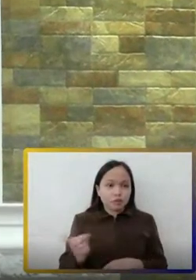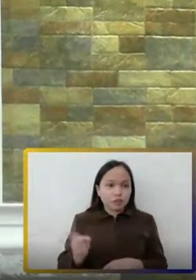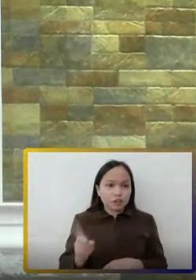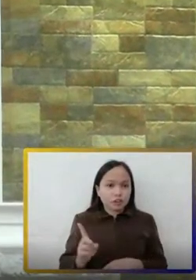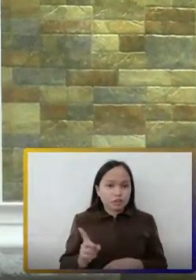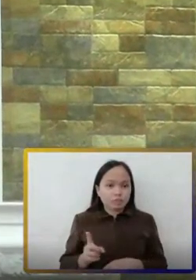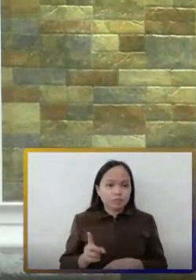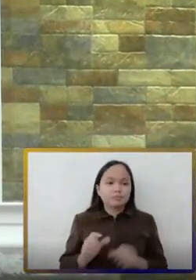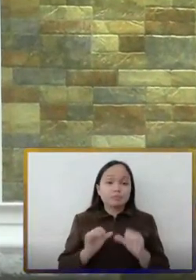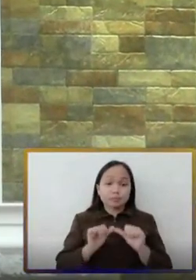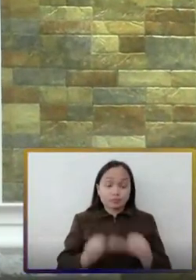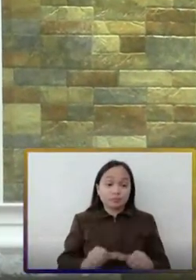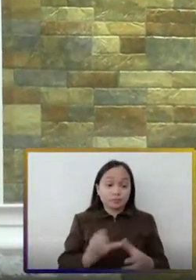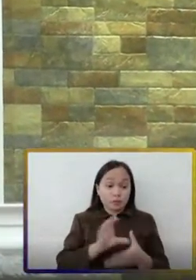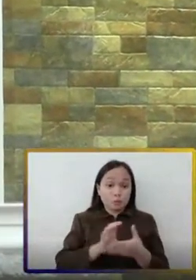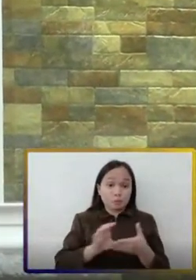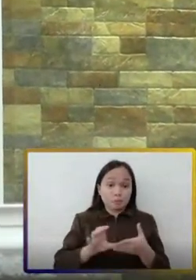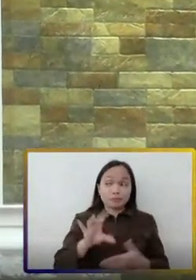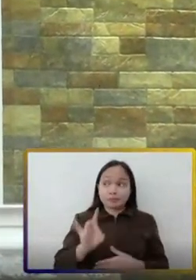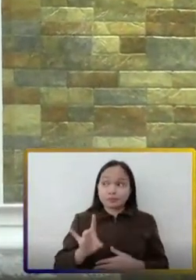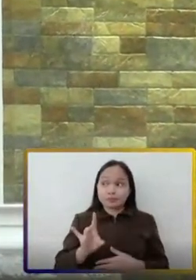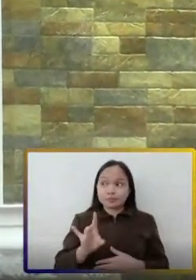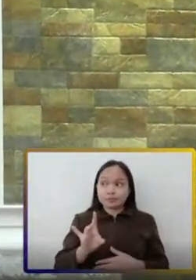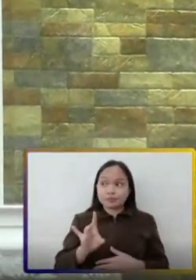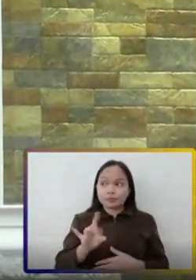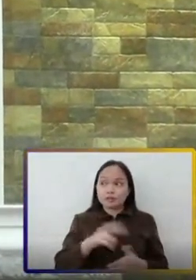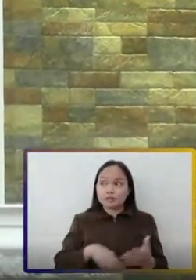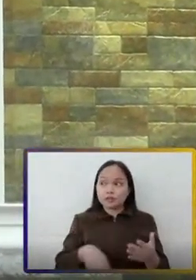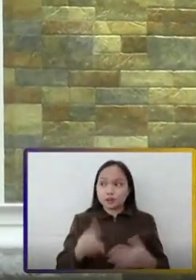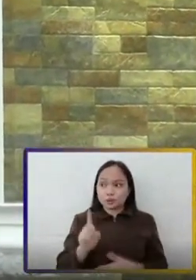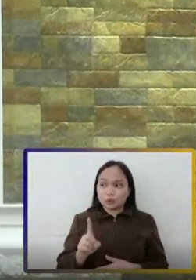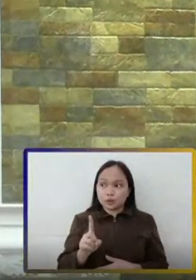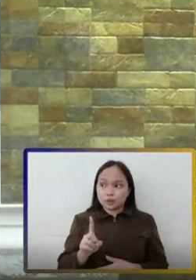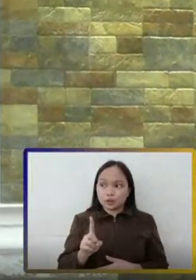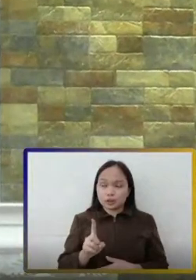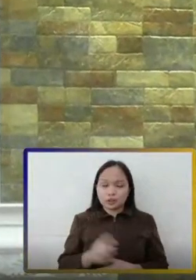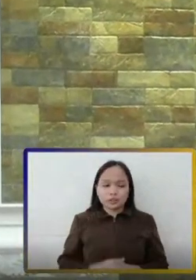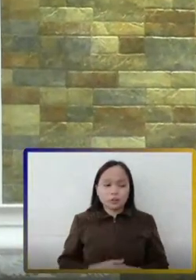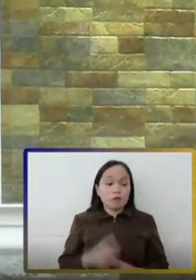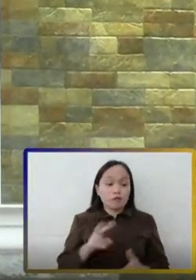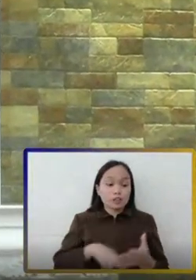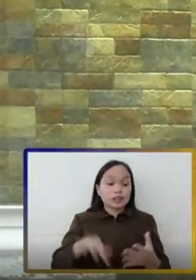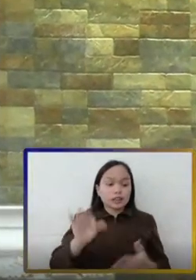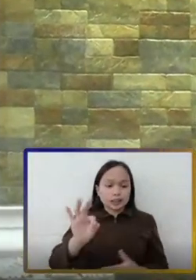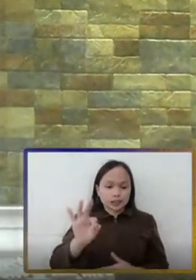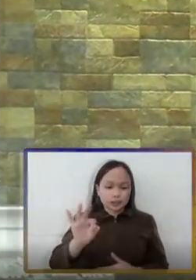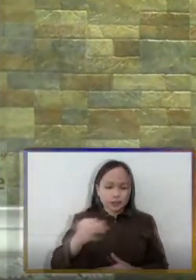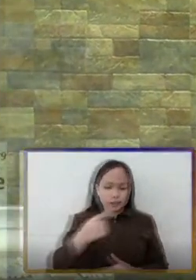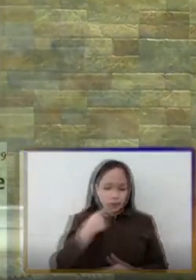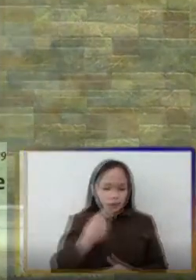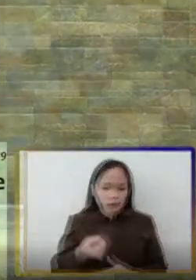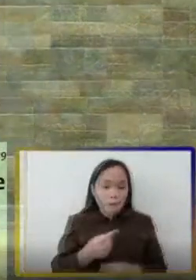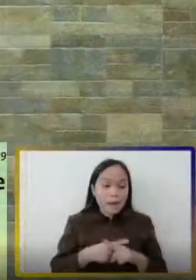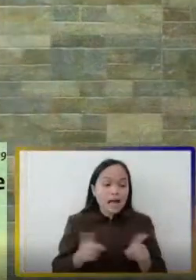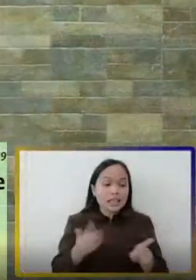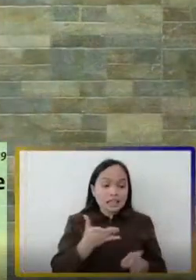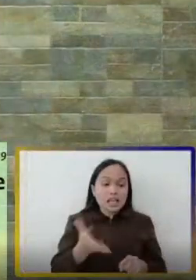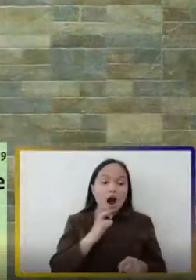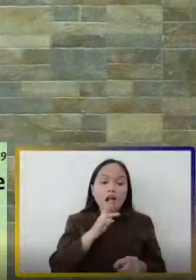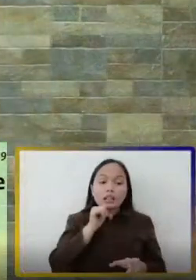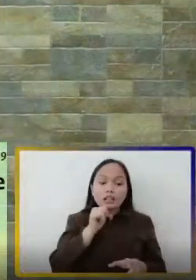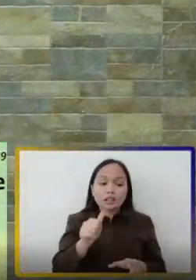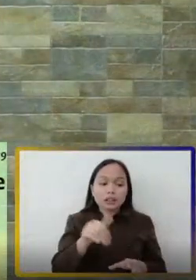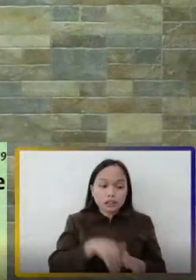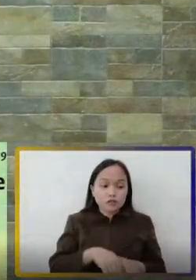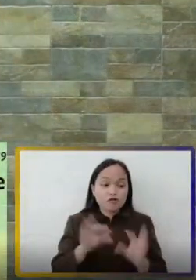Alright, let's keep going. Chapter 8. Where are we now? Verse 1? Verse 9. But ye are not in the